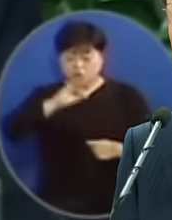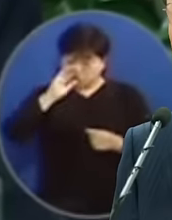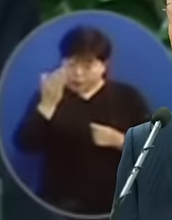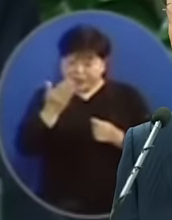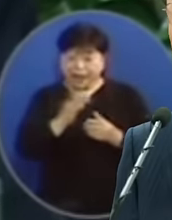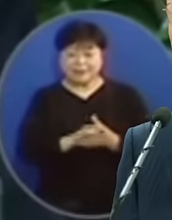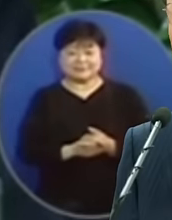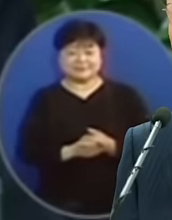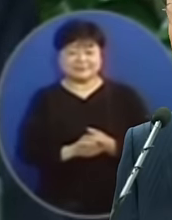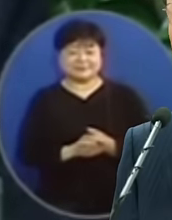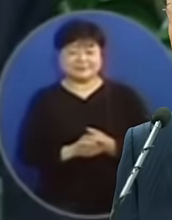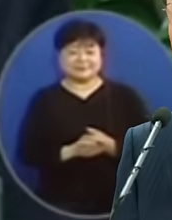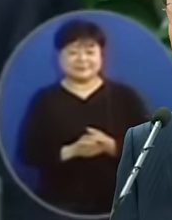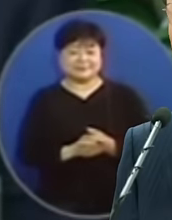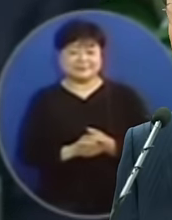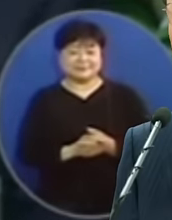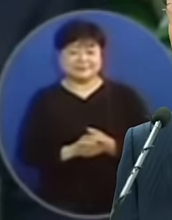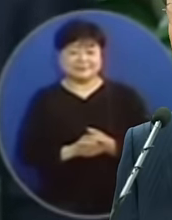된다.